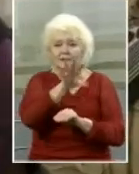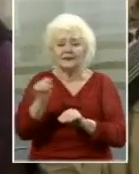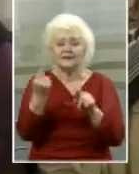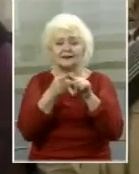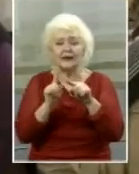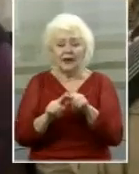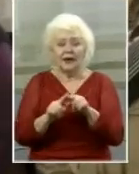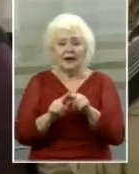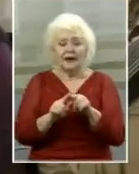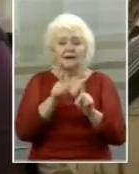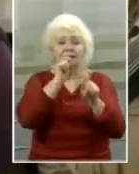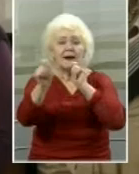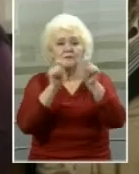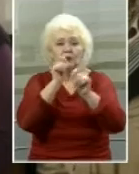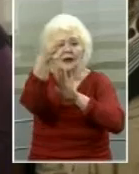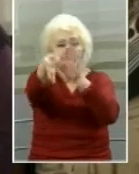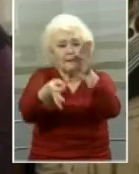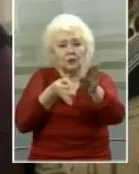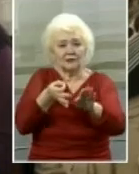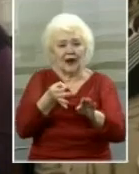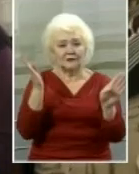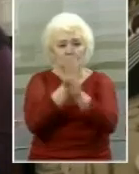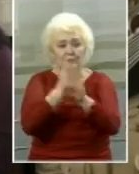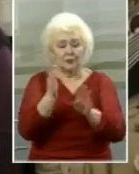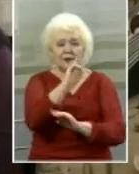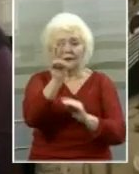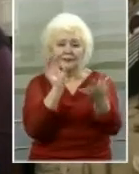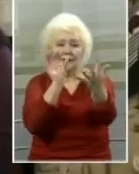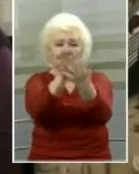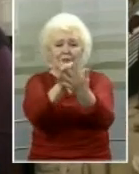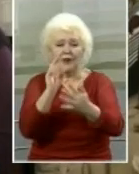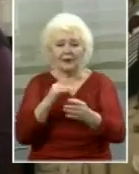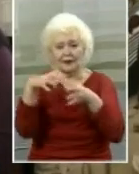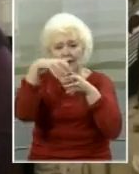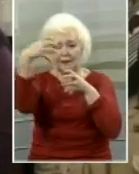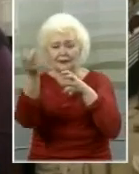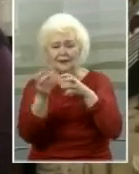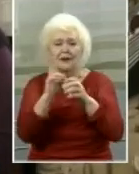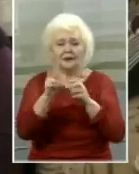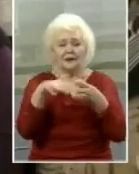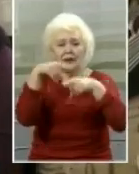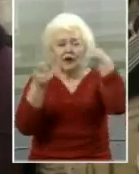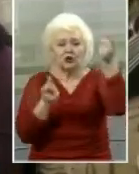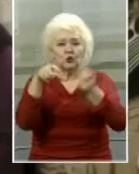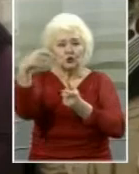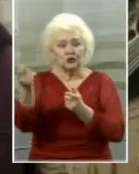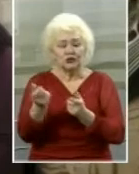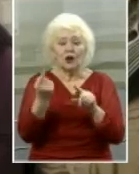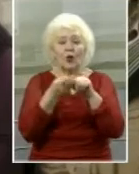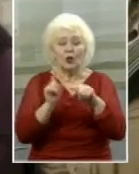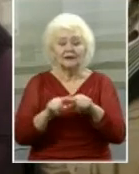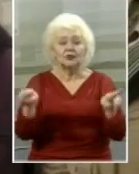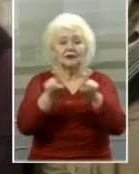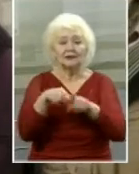ці подарочки, подсказочки природы, какие-то пятна, какие-то наросты, какие-то сучки, и у которого